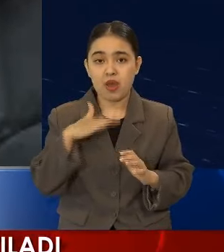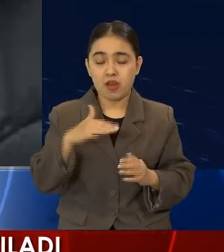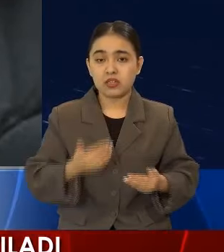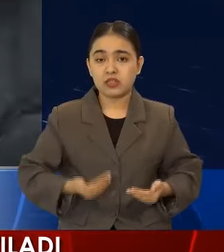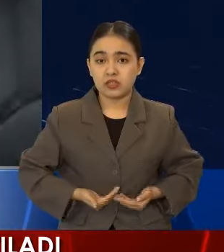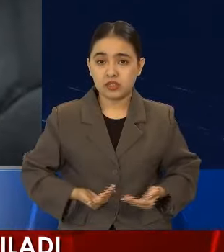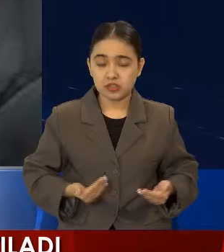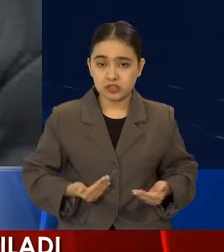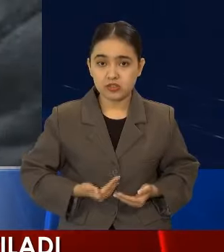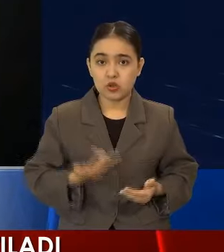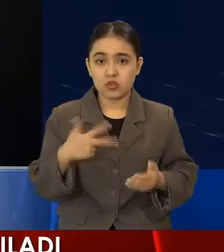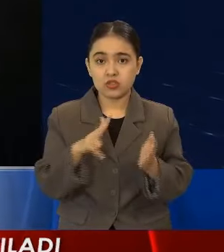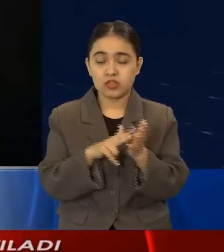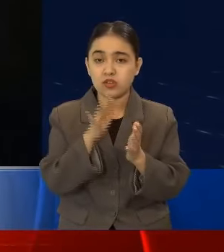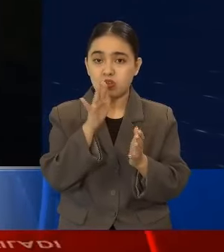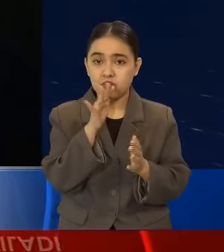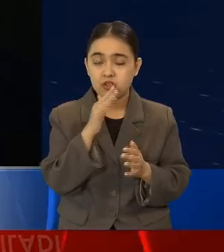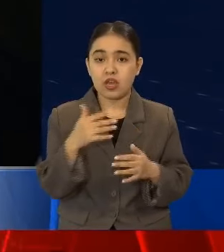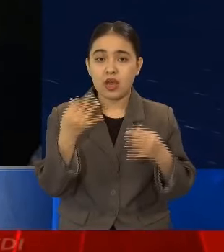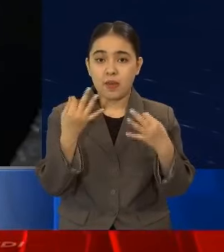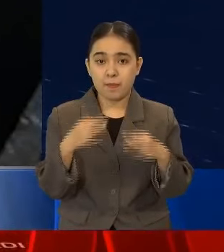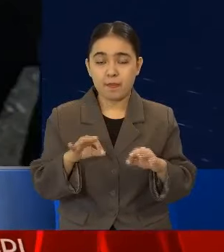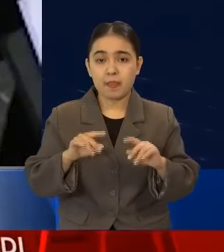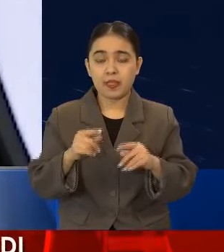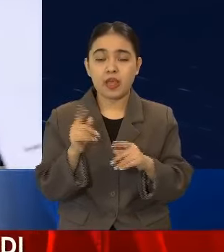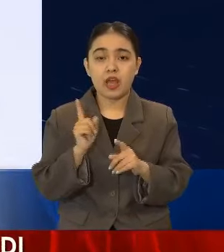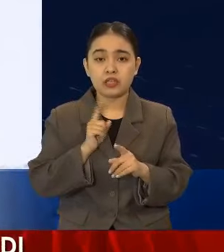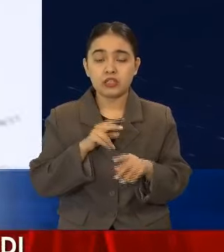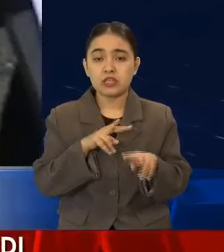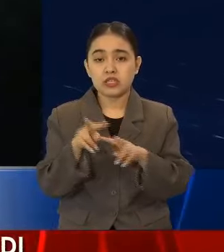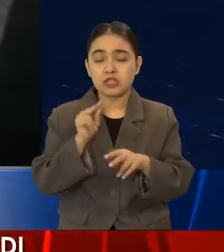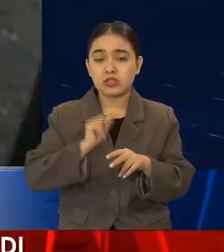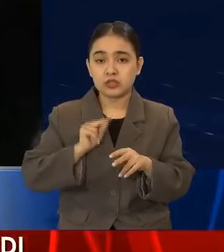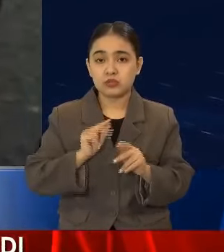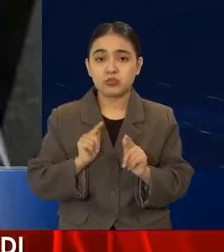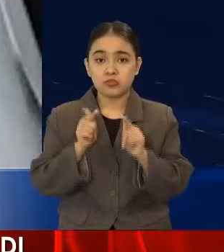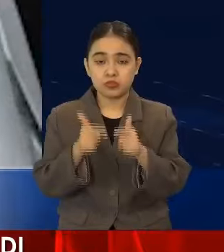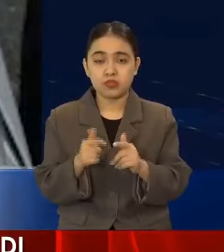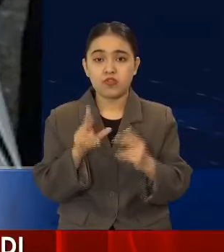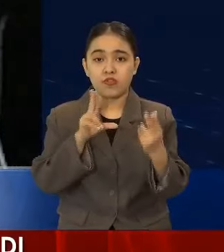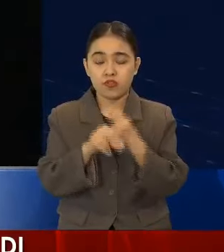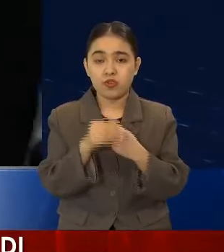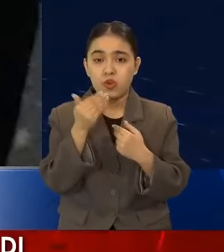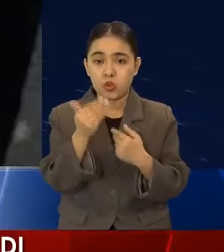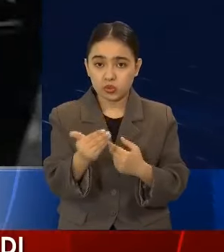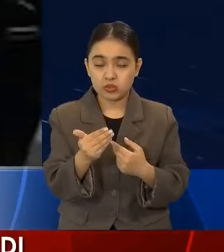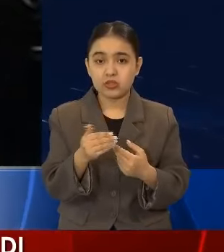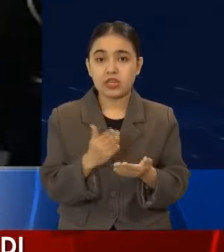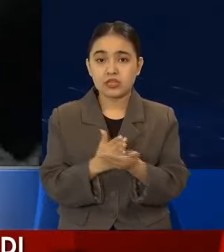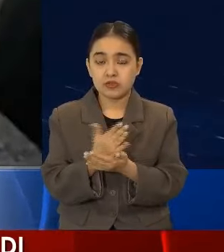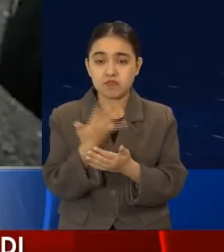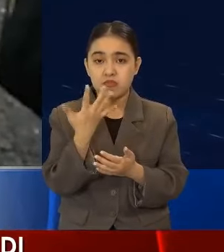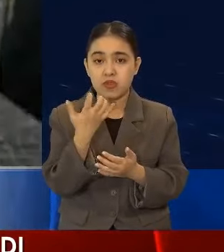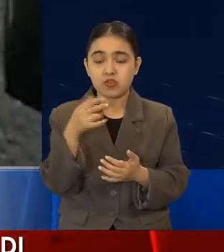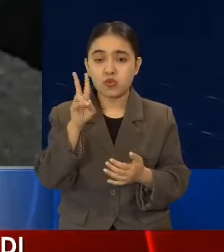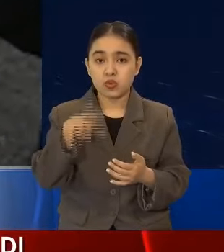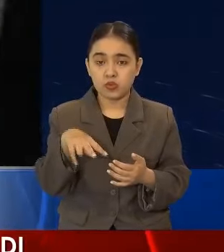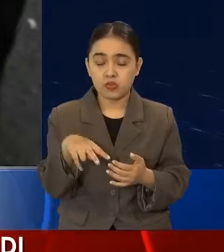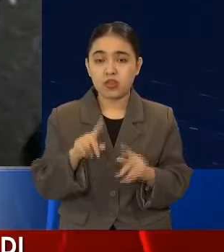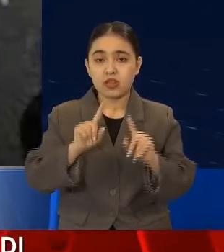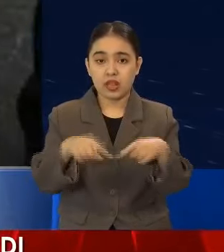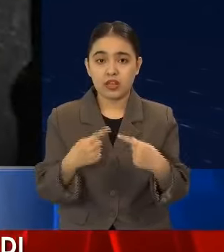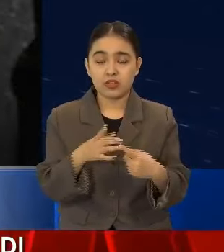qiluvchi 38 yoshli fuqaroga erkin yollanuvchi qo'riqlash xizmatiga ishga kiritishni va'da qilishib, undan xizmatlari evaziga 500 AQSh dollari